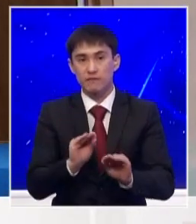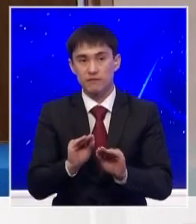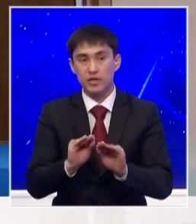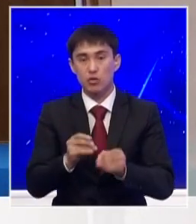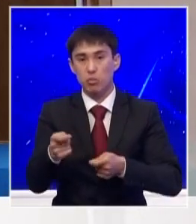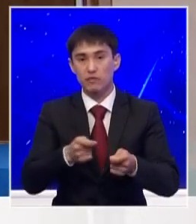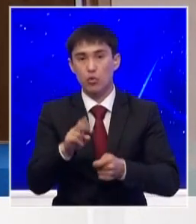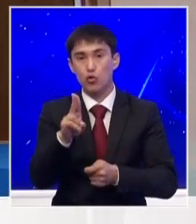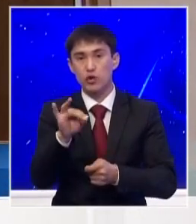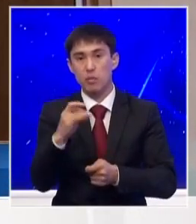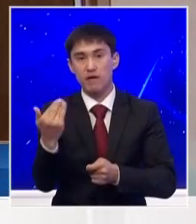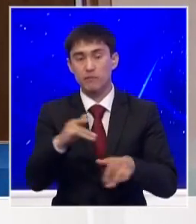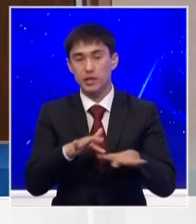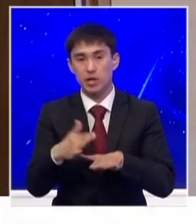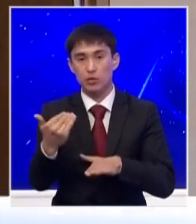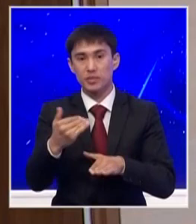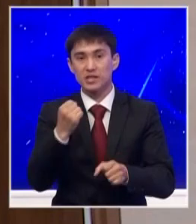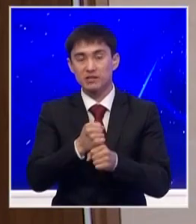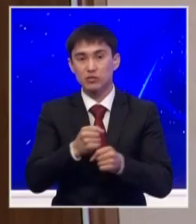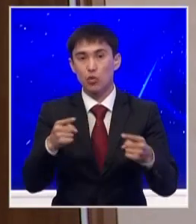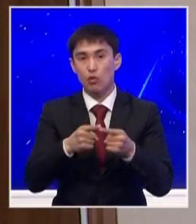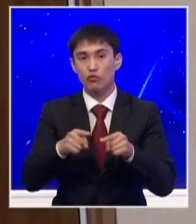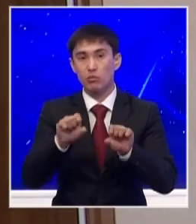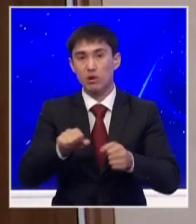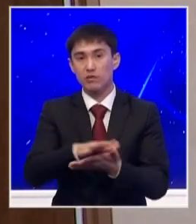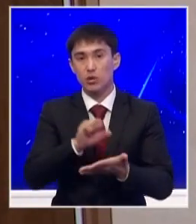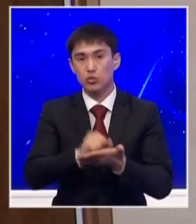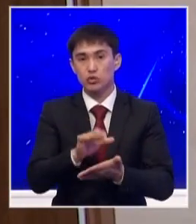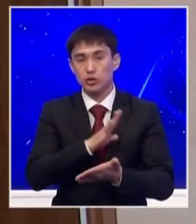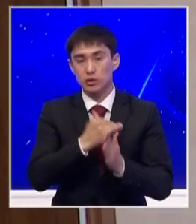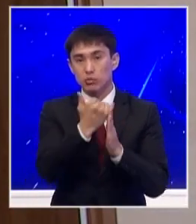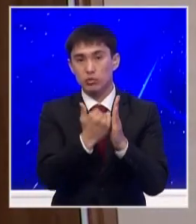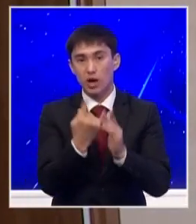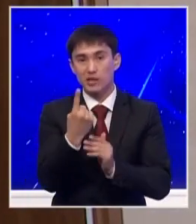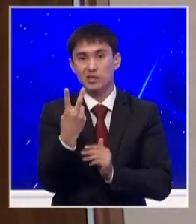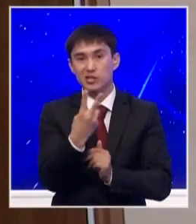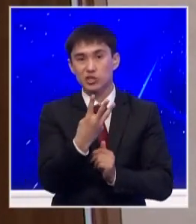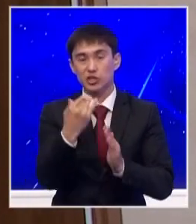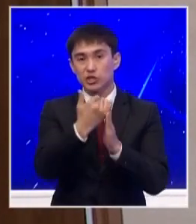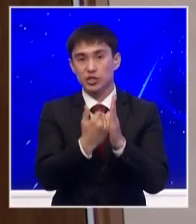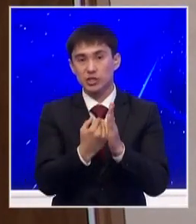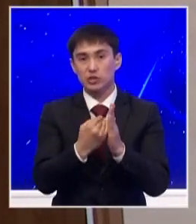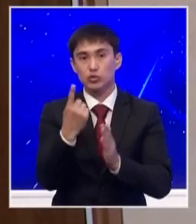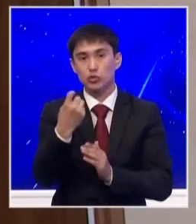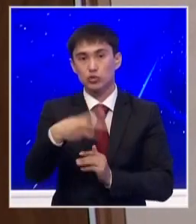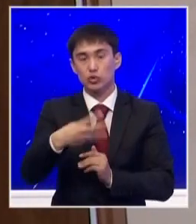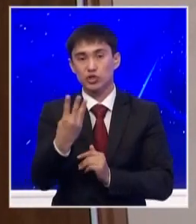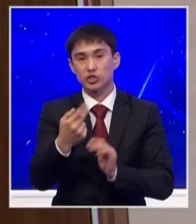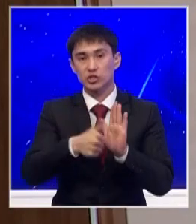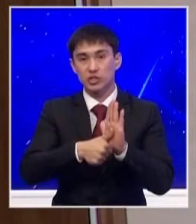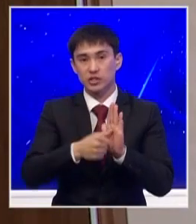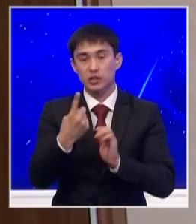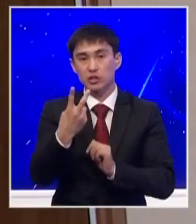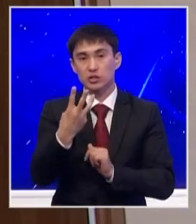по обвинению Кутебаева Серика Мурзакуловича в совершении уголовных правонарушений, предусмотренных пунктами 1, 3, 4, часть 2 статьи 146, часть 4